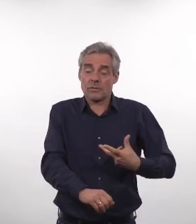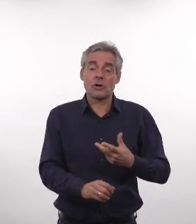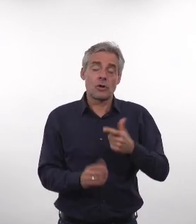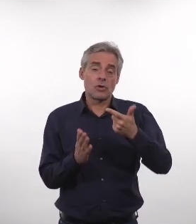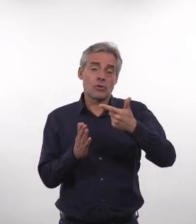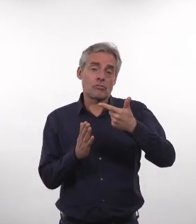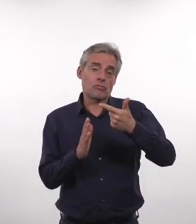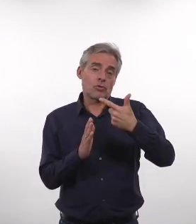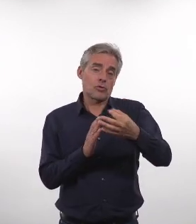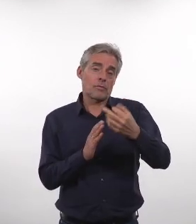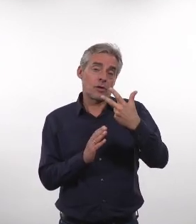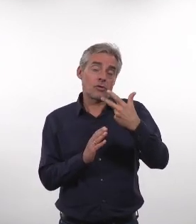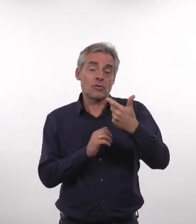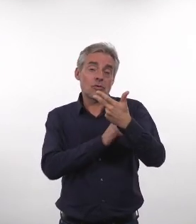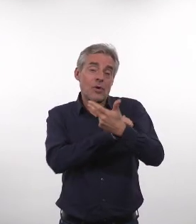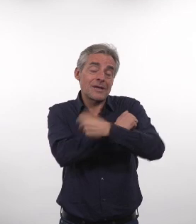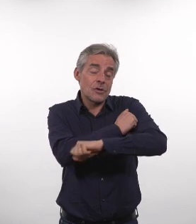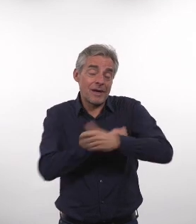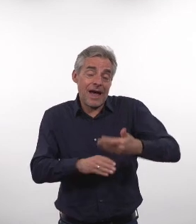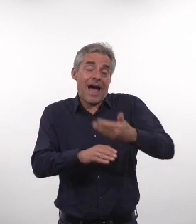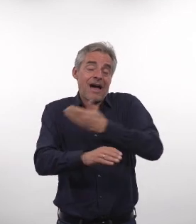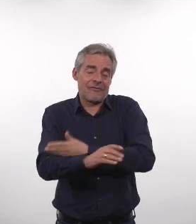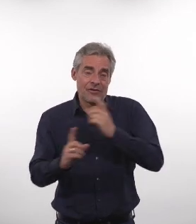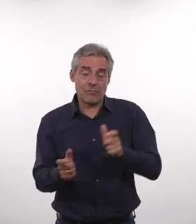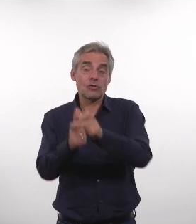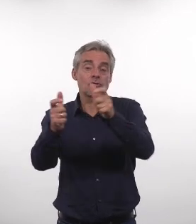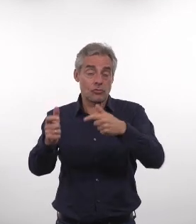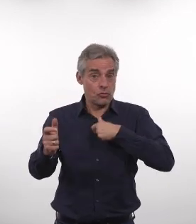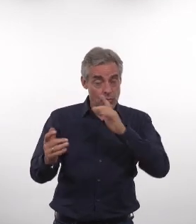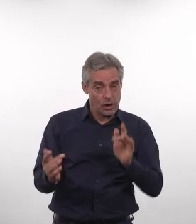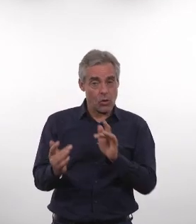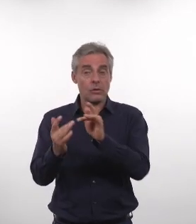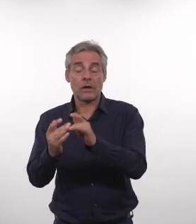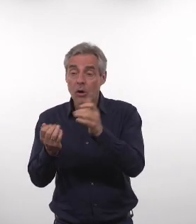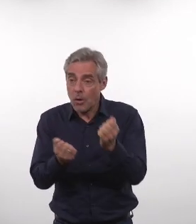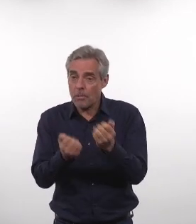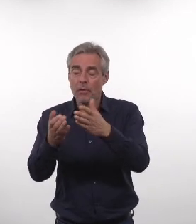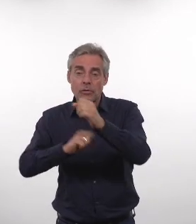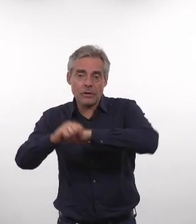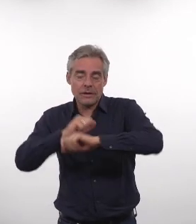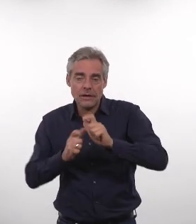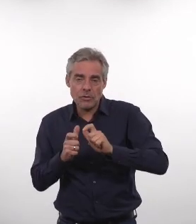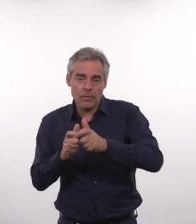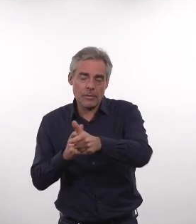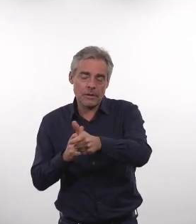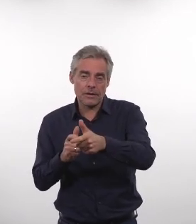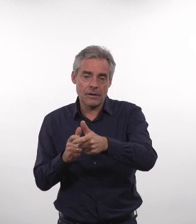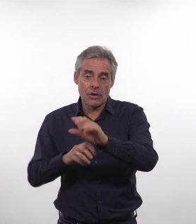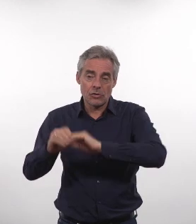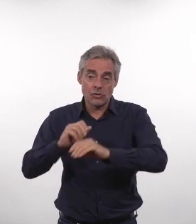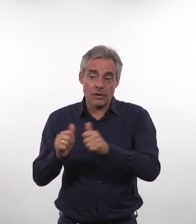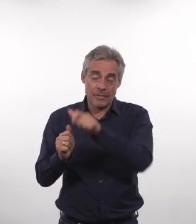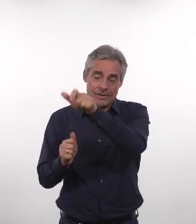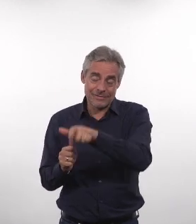avant la consultation médicale. On va contacter ces structures pour leur faire part de nos antécédents en fait de soins avec le